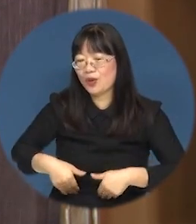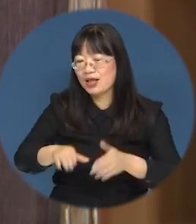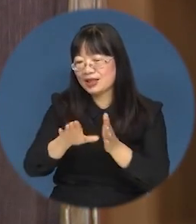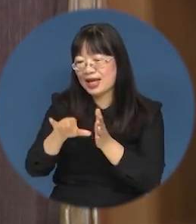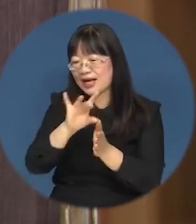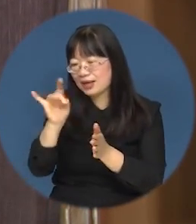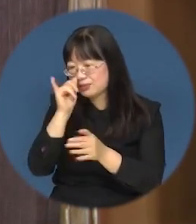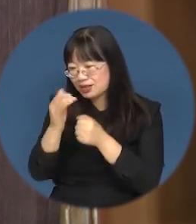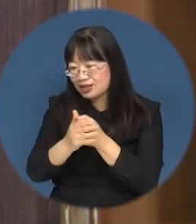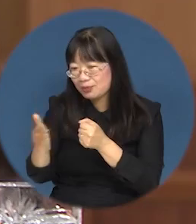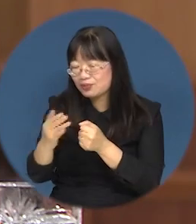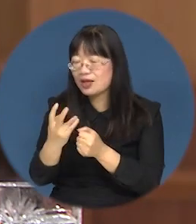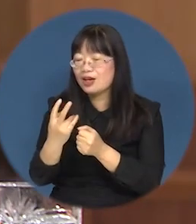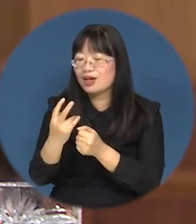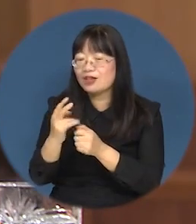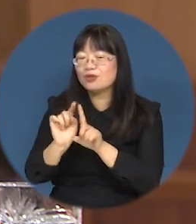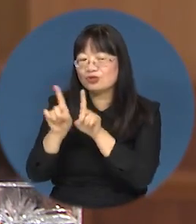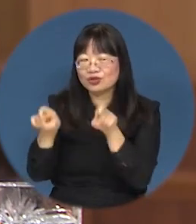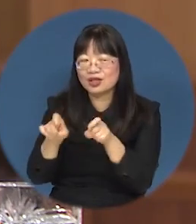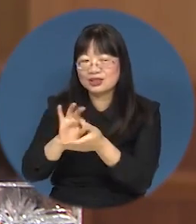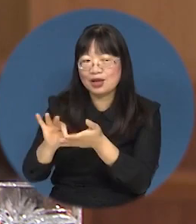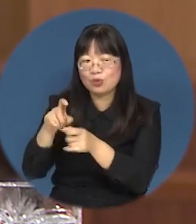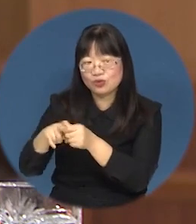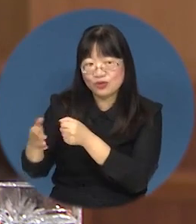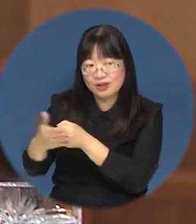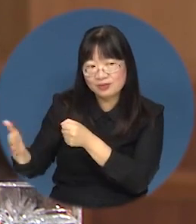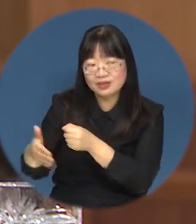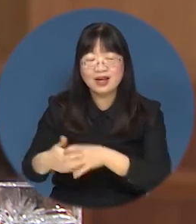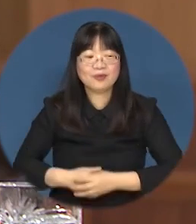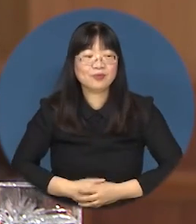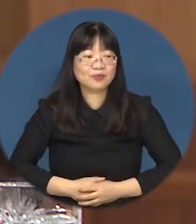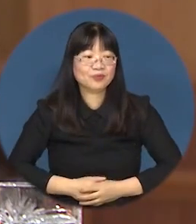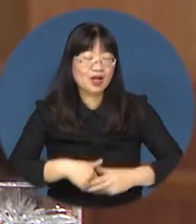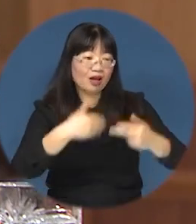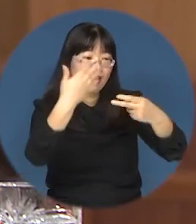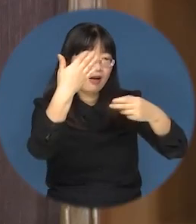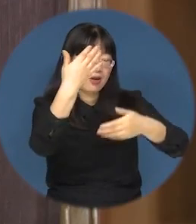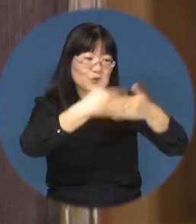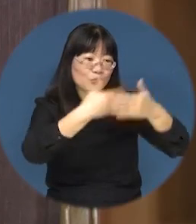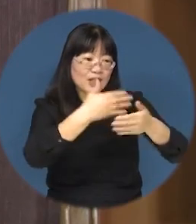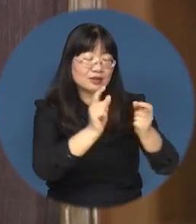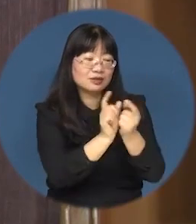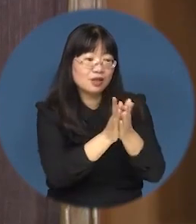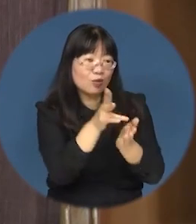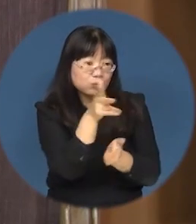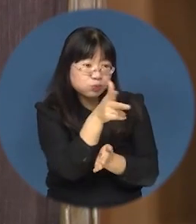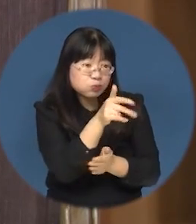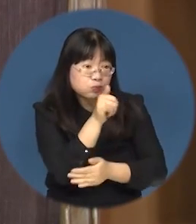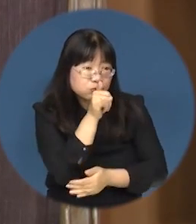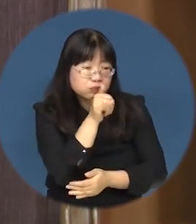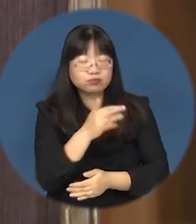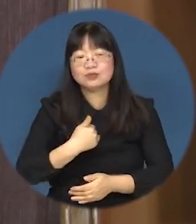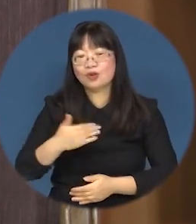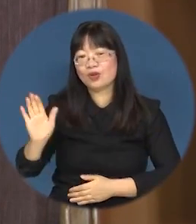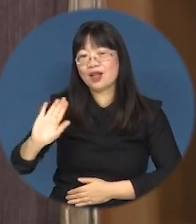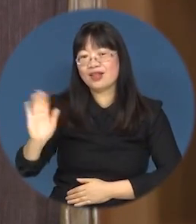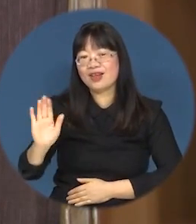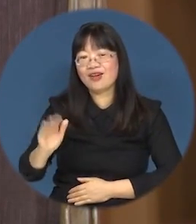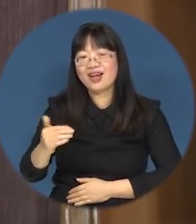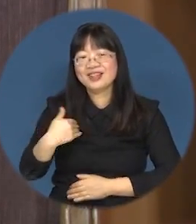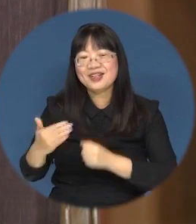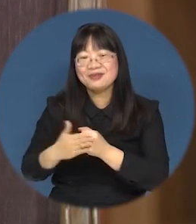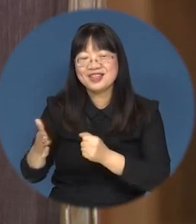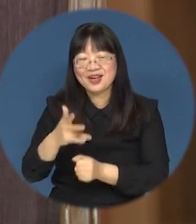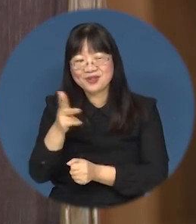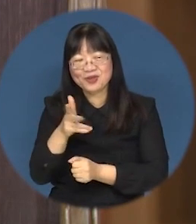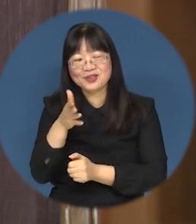그렇습니다. 아까 말씀하신 동영상도 직접 찍으세요? 동영상은 저는 안 합니다. 그래서 동영상 하는 친구하고 둘이